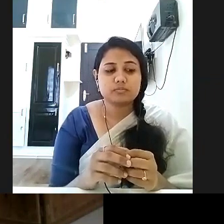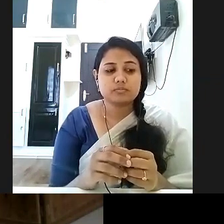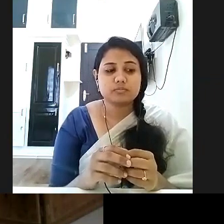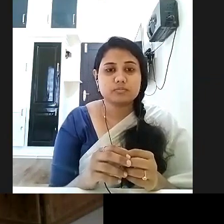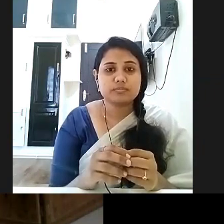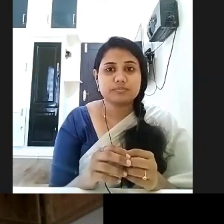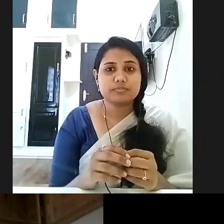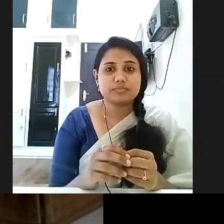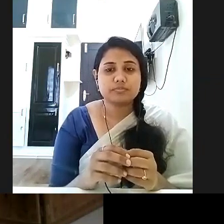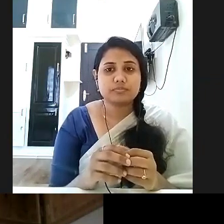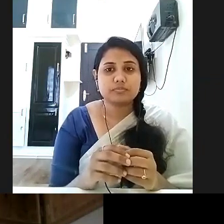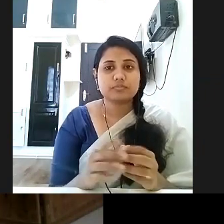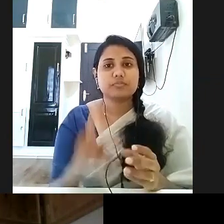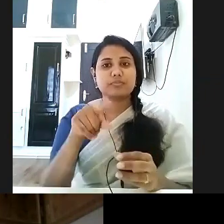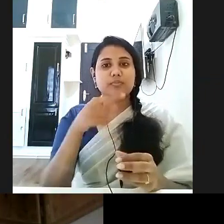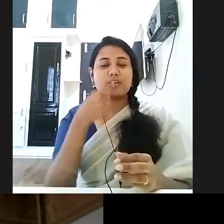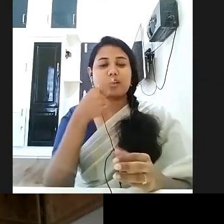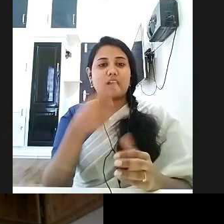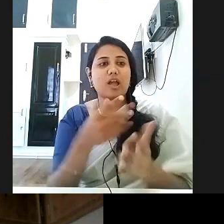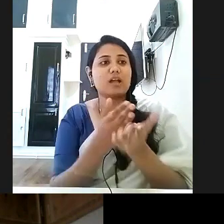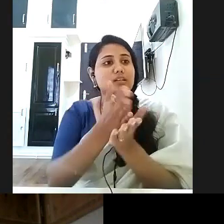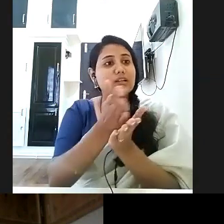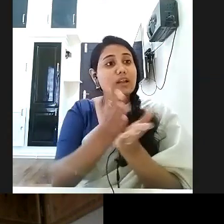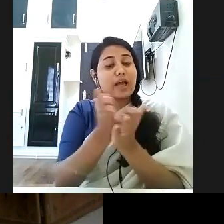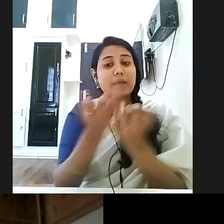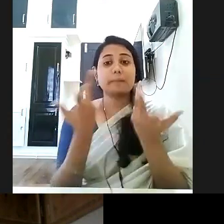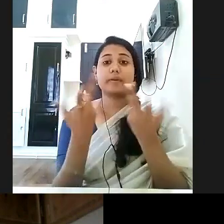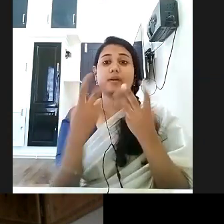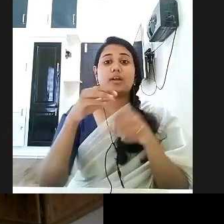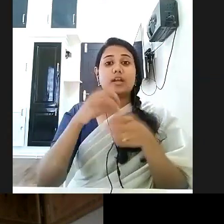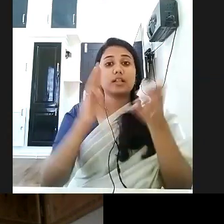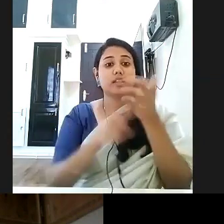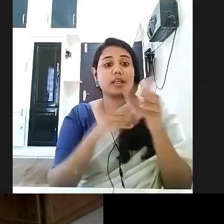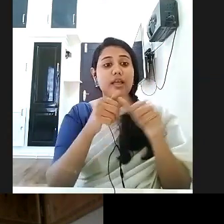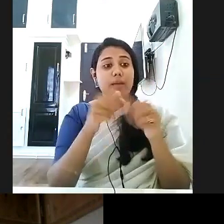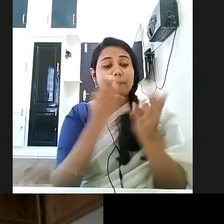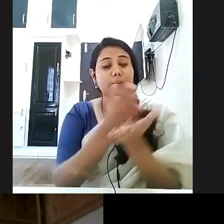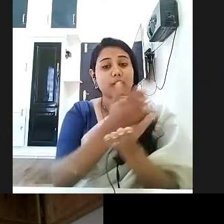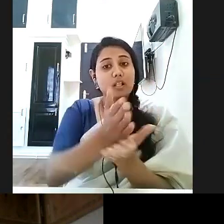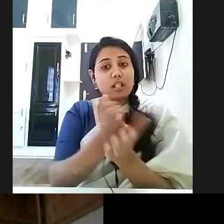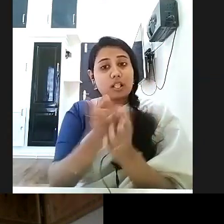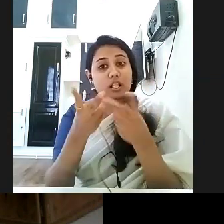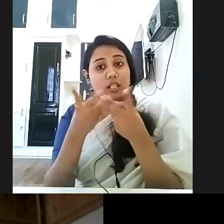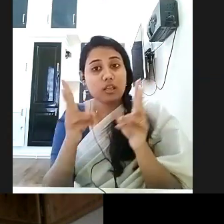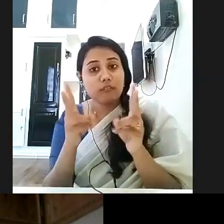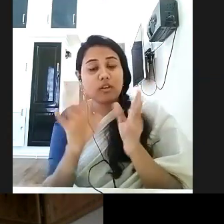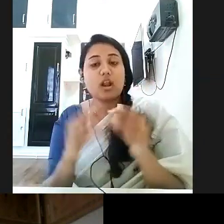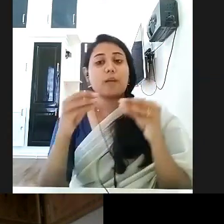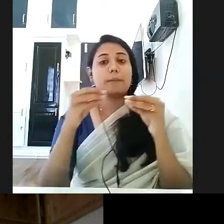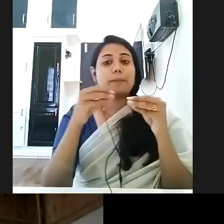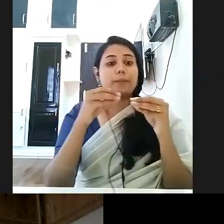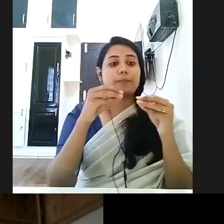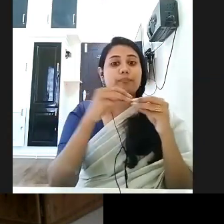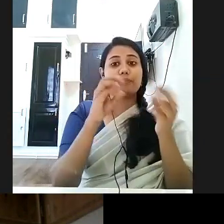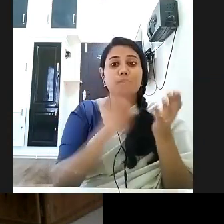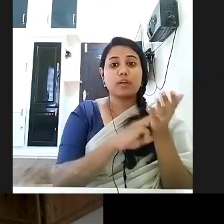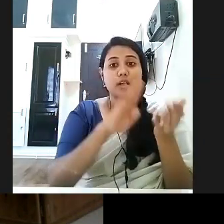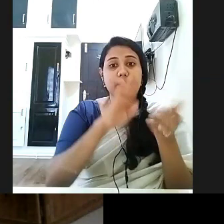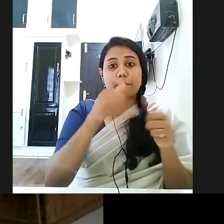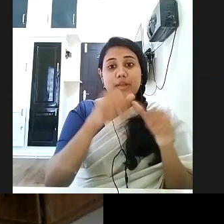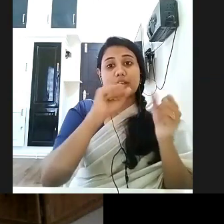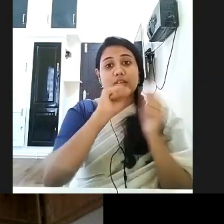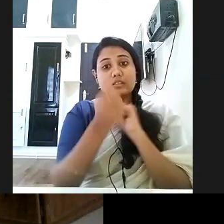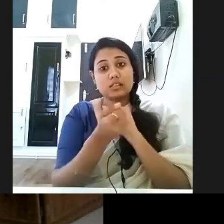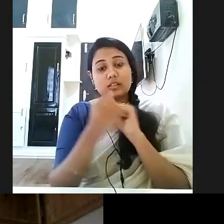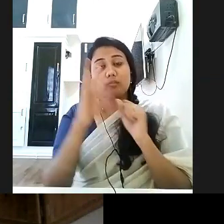ടൈപ്പ് അല്ലാതെ അത് ആ ബെക്കർ ടൈപ്പ് വേറെ ഏതെങ്കിലും ഇതിലേക്ക് പോകുമെന്ന് എനിക്ക് അത്രയും പഴക്കമുള്ളത് കൊണ്ടേ. ഇത്ര 30